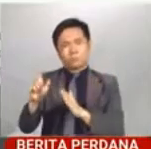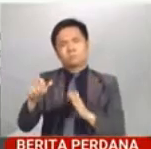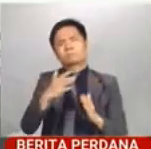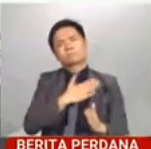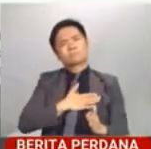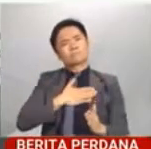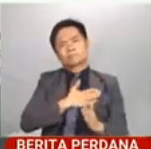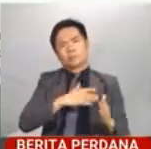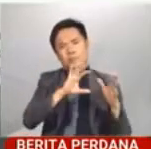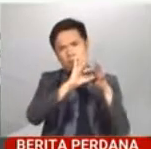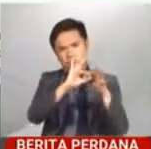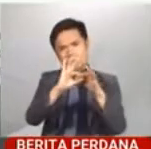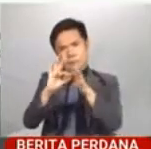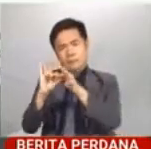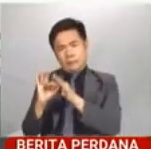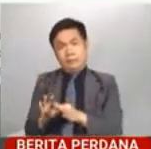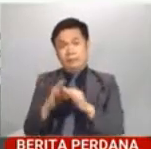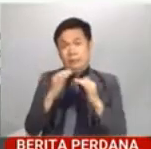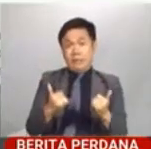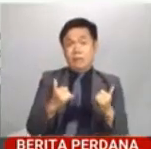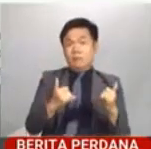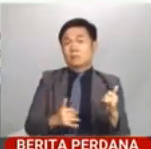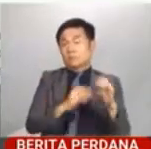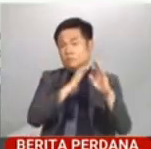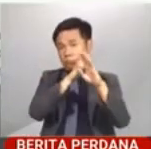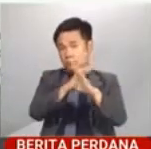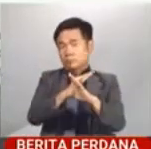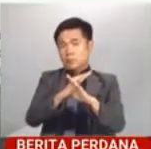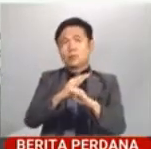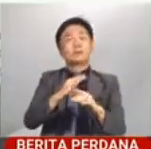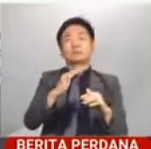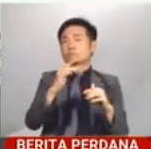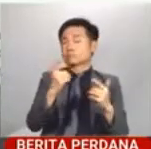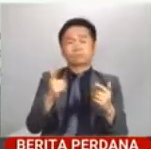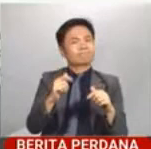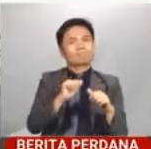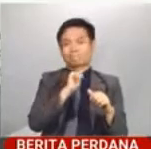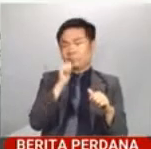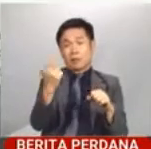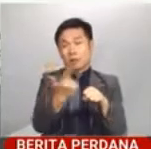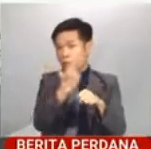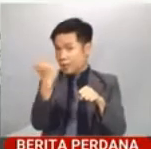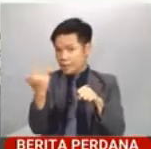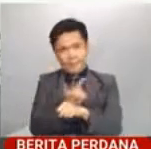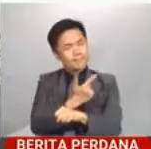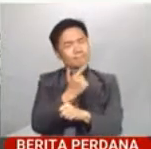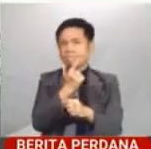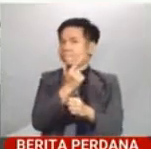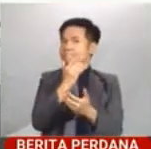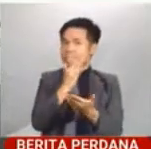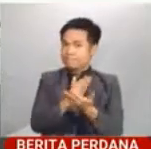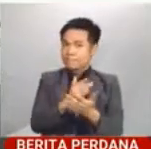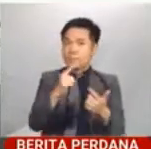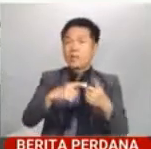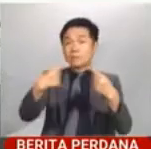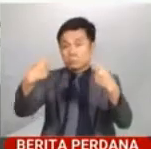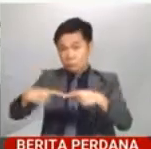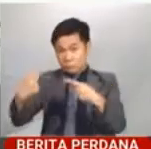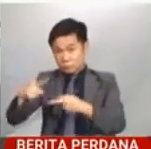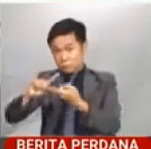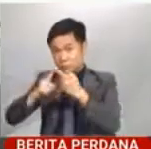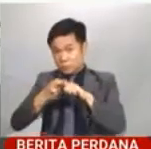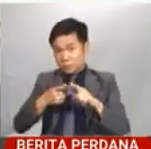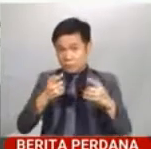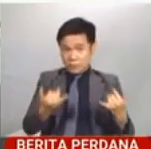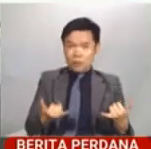memberi kerjasama sepenuhnya terhadap larangan tersebut supaya tidak membuat semangat sesi latihan dan juga tidak mengadakan sebaran flora persahabatan